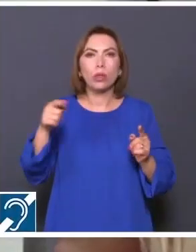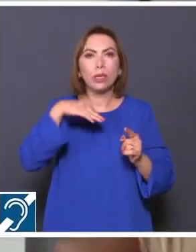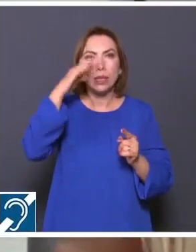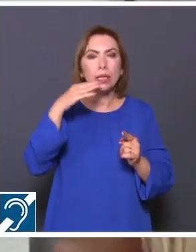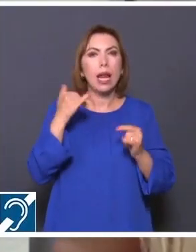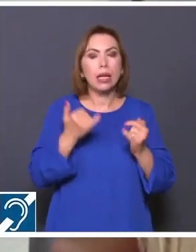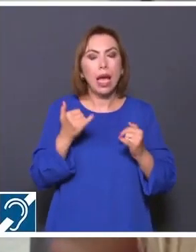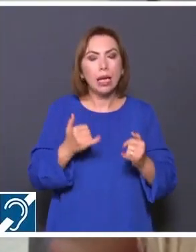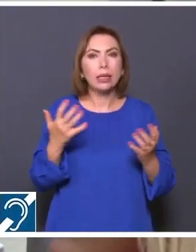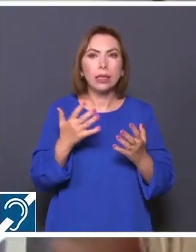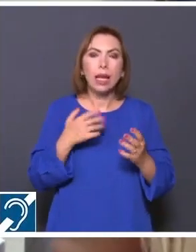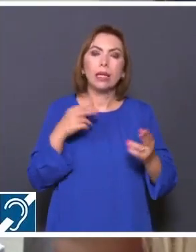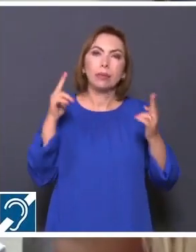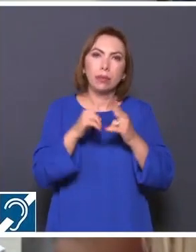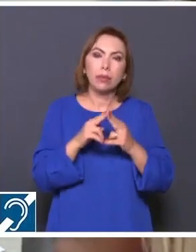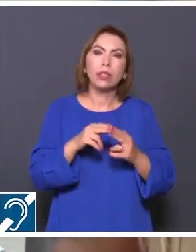vom întâlni la judecător